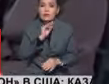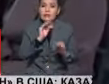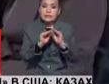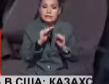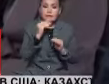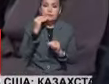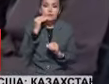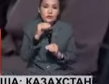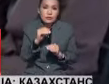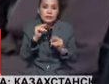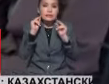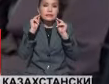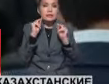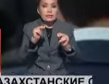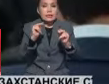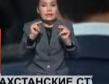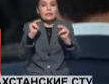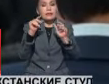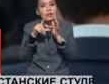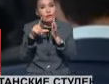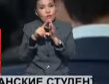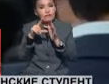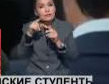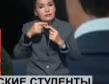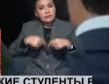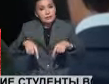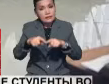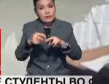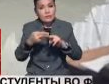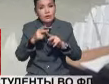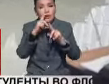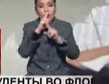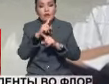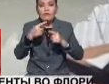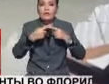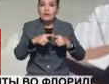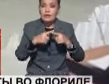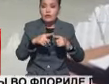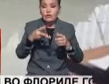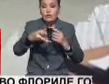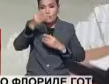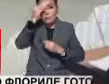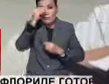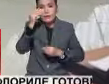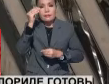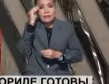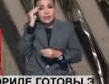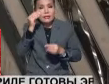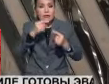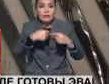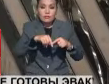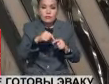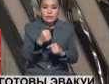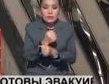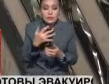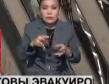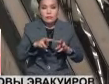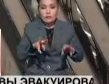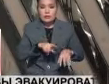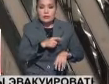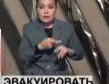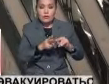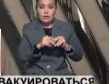эффективной и справедливой налоговой системы, которая будет внедрять инновационные технологии, учитывая мнение экспертов в отрасли. В проекте нового кодекса было